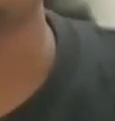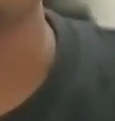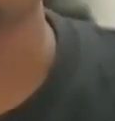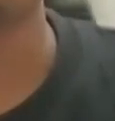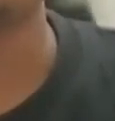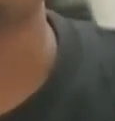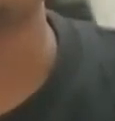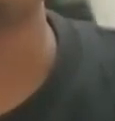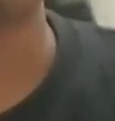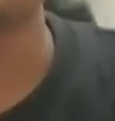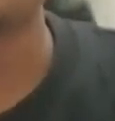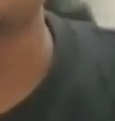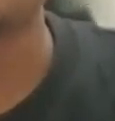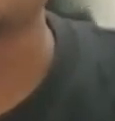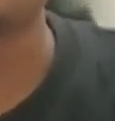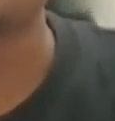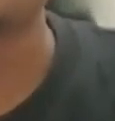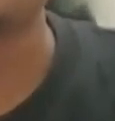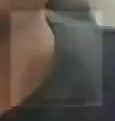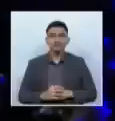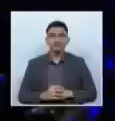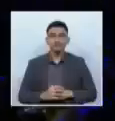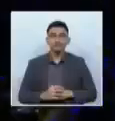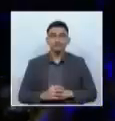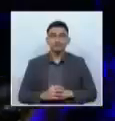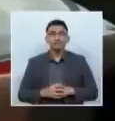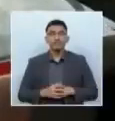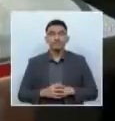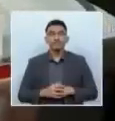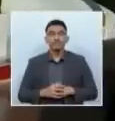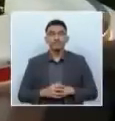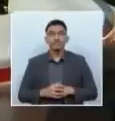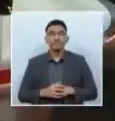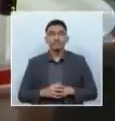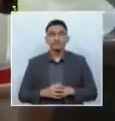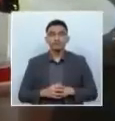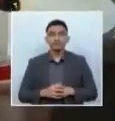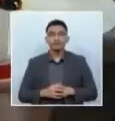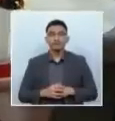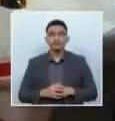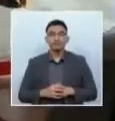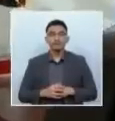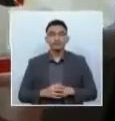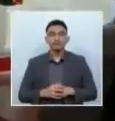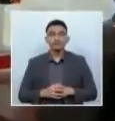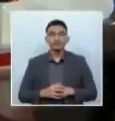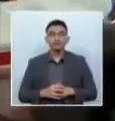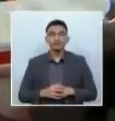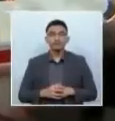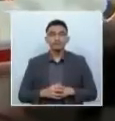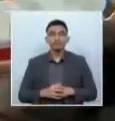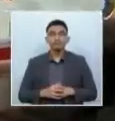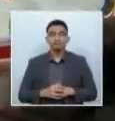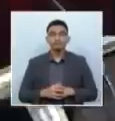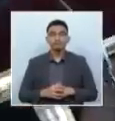mengkritiki, mereka mengapresiasi ketika ada yang positif, mereka mengkritisi ketika ada yang negatif pada satu capres. Dan itu dilakukan